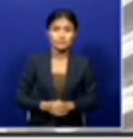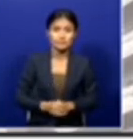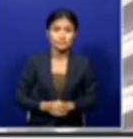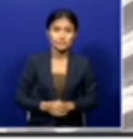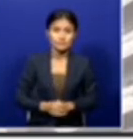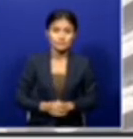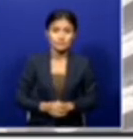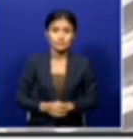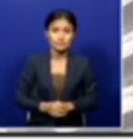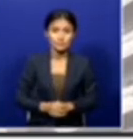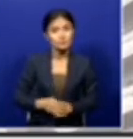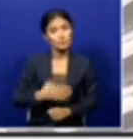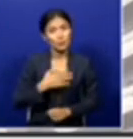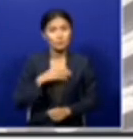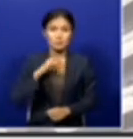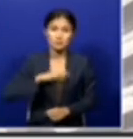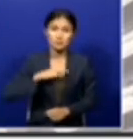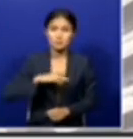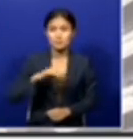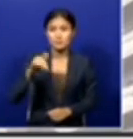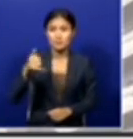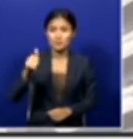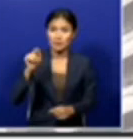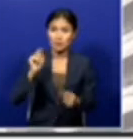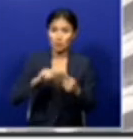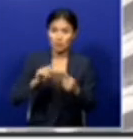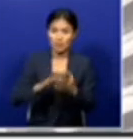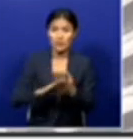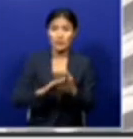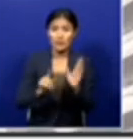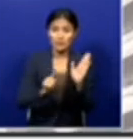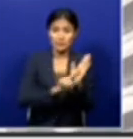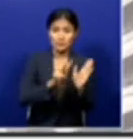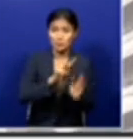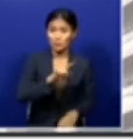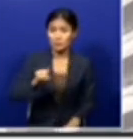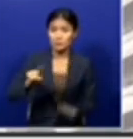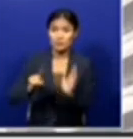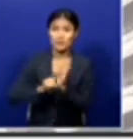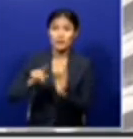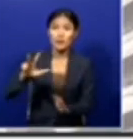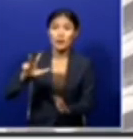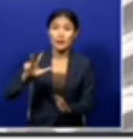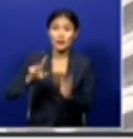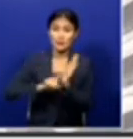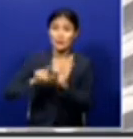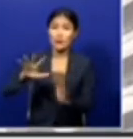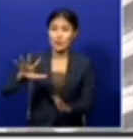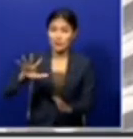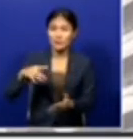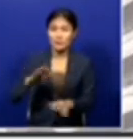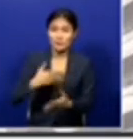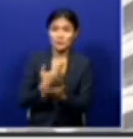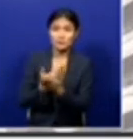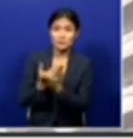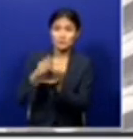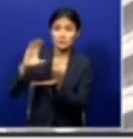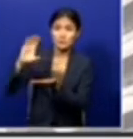ผมไม่แน่ใจนะว่าครั้งที่2ถึงครั้งที่5เนี่ยที่มีการโอนงบประมาณได้ไปเอาของท้องถิ่นเขาบ้างหรือเป